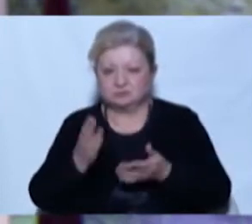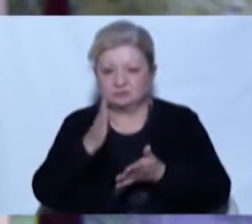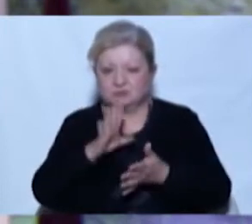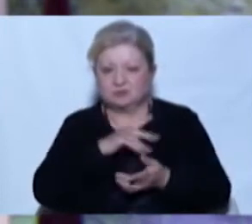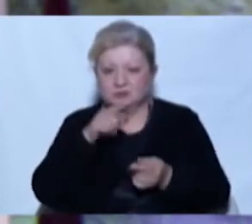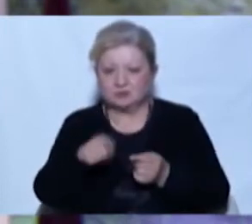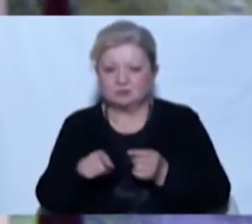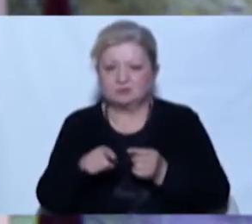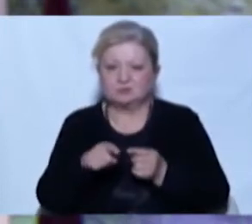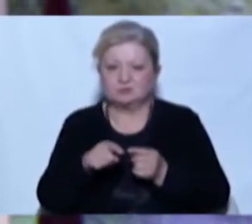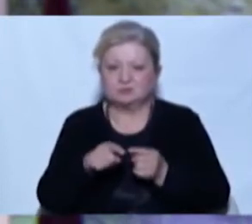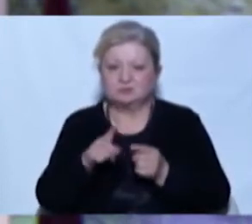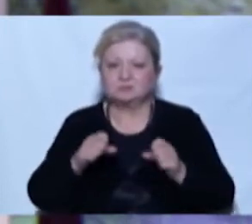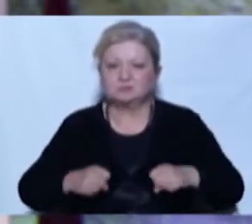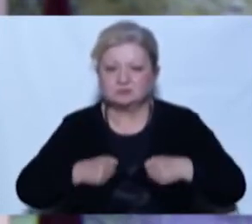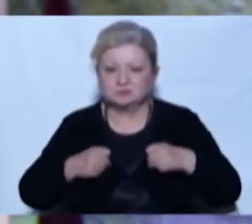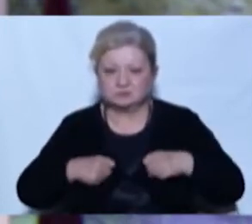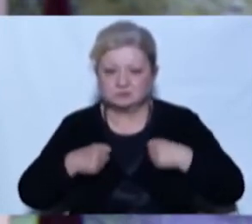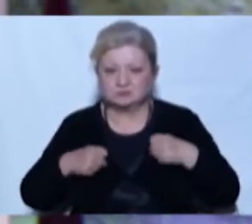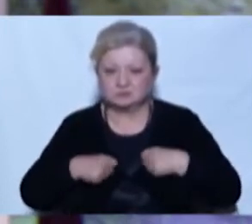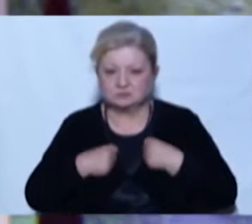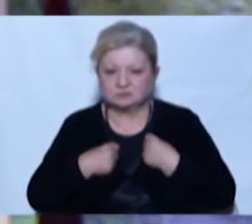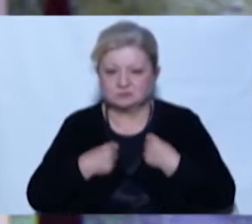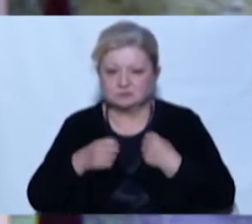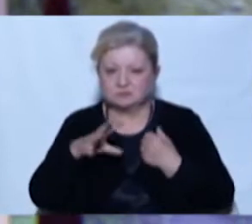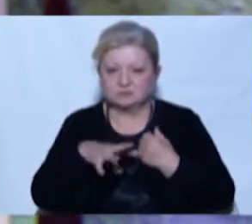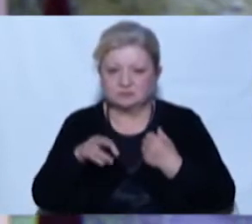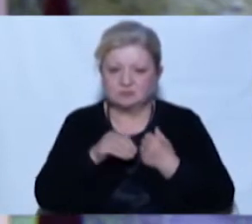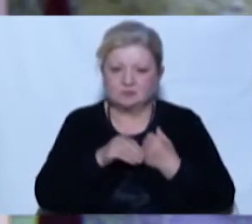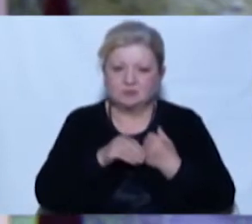ეს მცდელობები